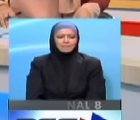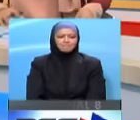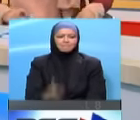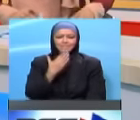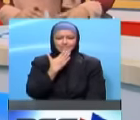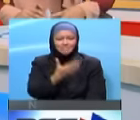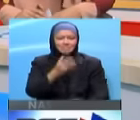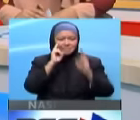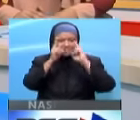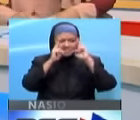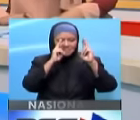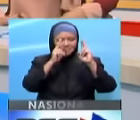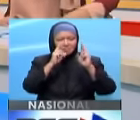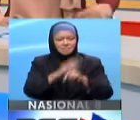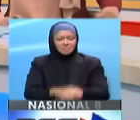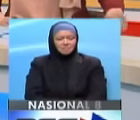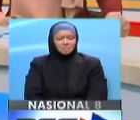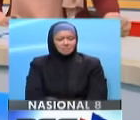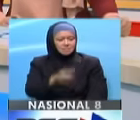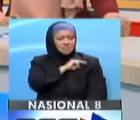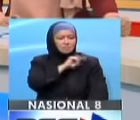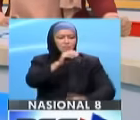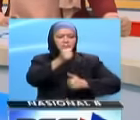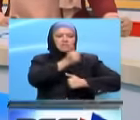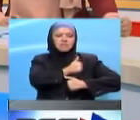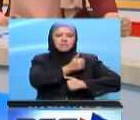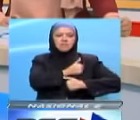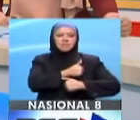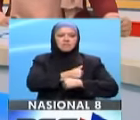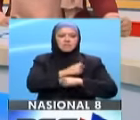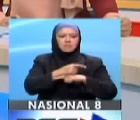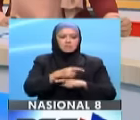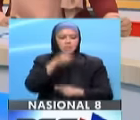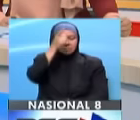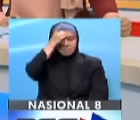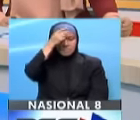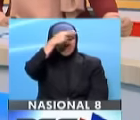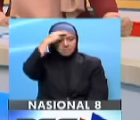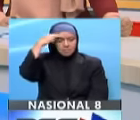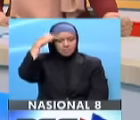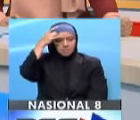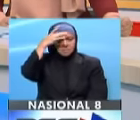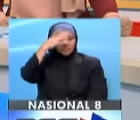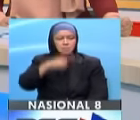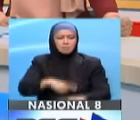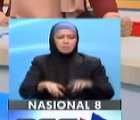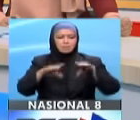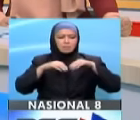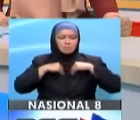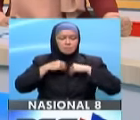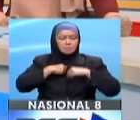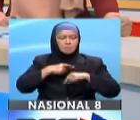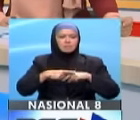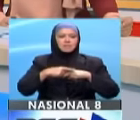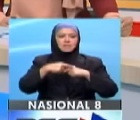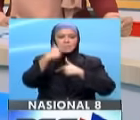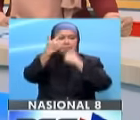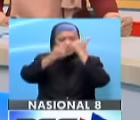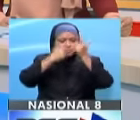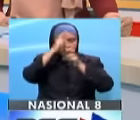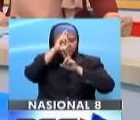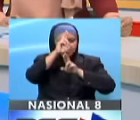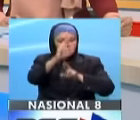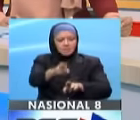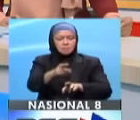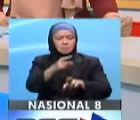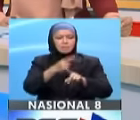Baiklah, terima kasih Ustaz. Menteri Pertahanan Datuk Seri Hishamuddin Tun Hussein melakukan kunjungan hormat ke atas rakan sejawatnya di Arab Saudi, timbalan